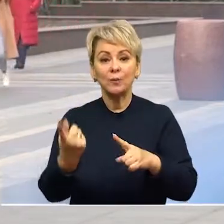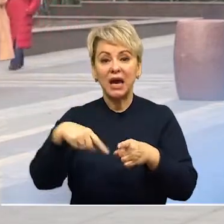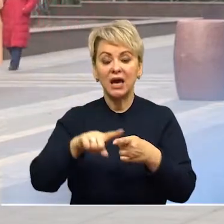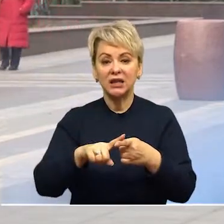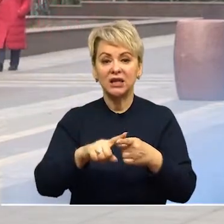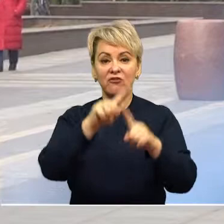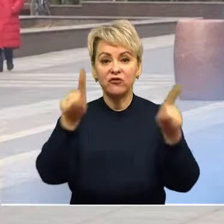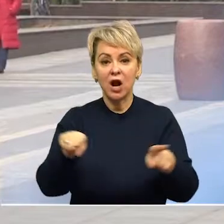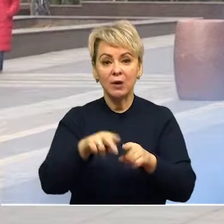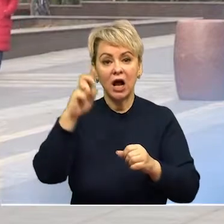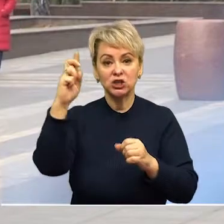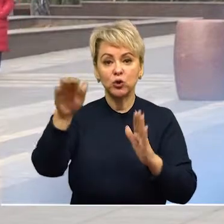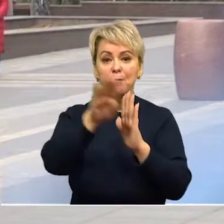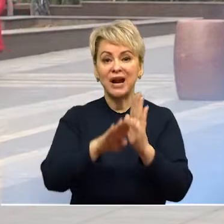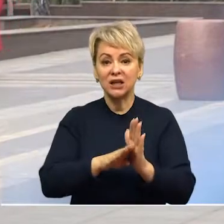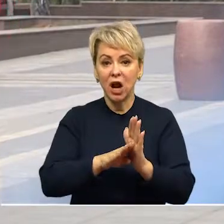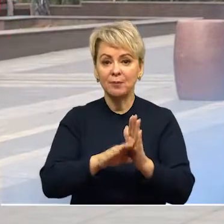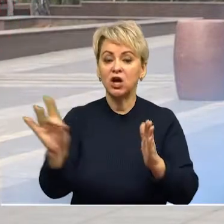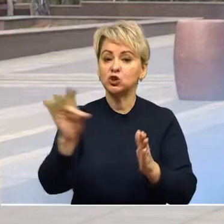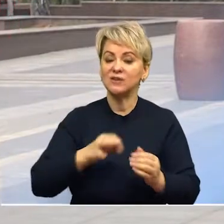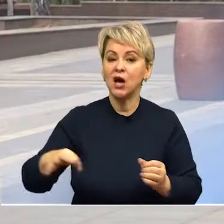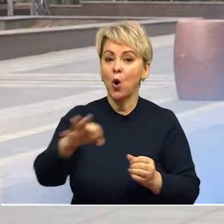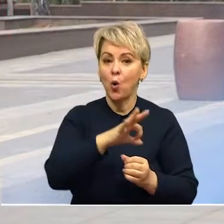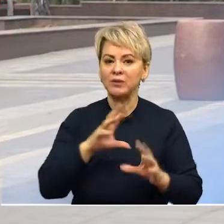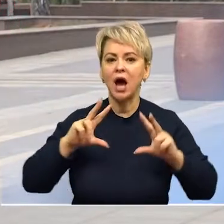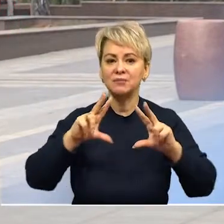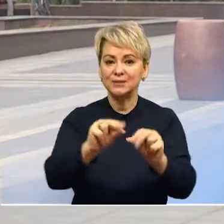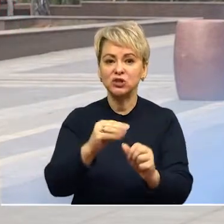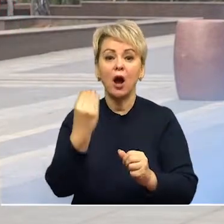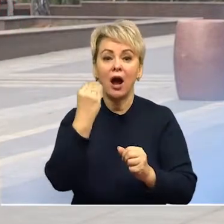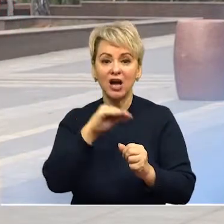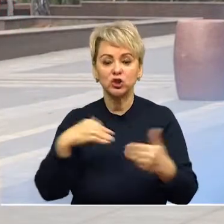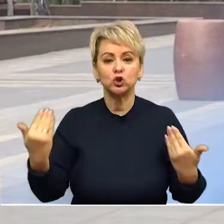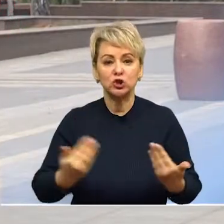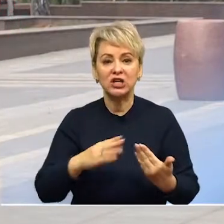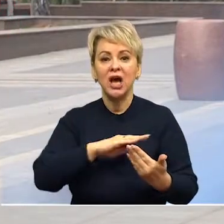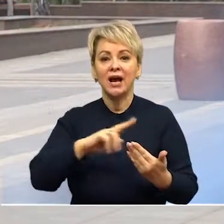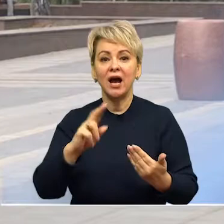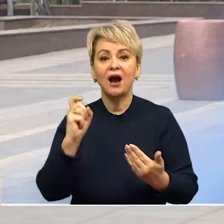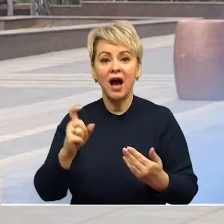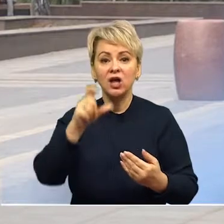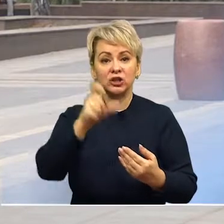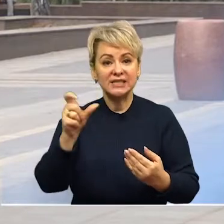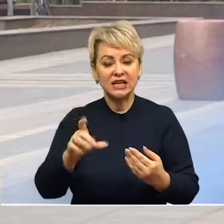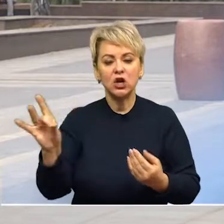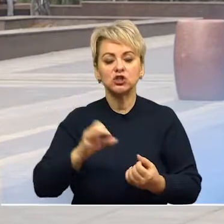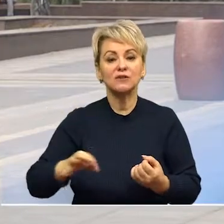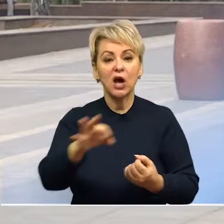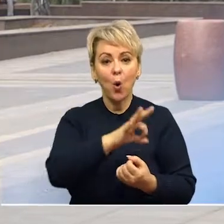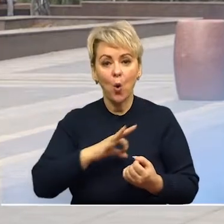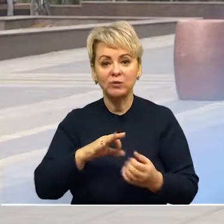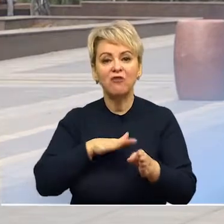того, в рамках государственной программы Ростовской области обеспечения качественными жилищно-коммунальными услугами населения Ростовской